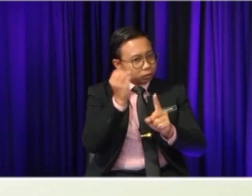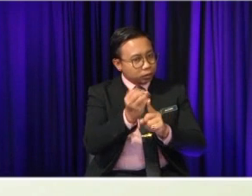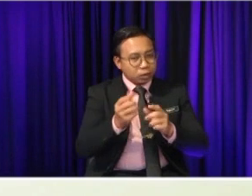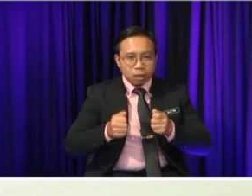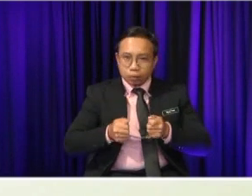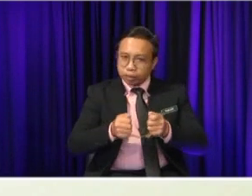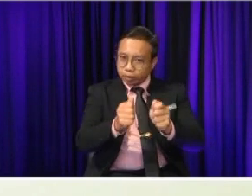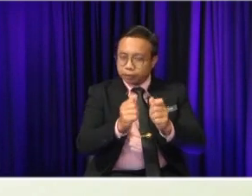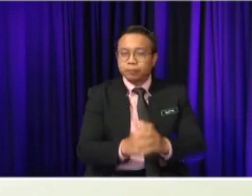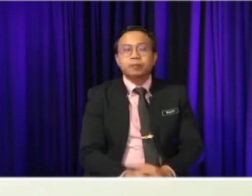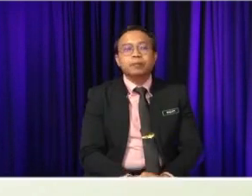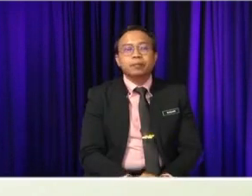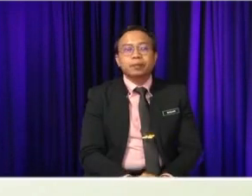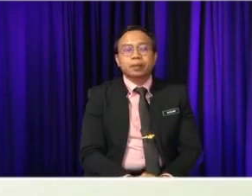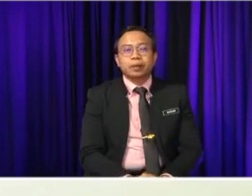atau pengguna